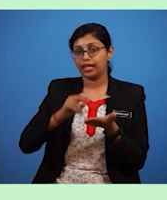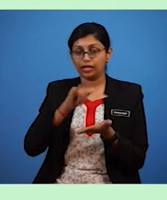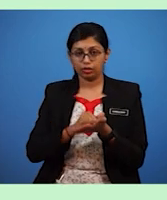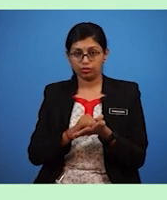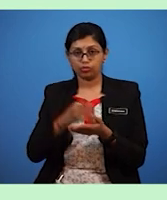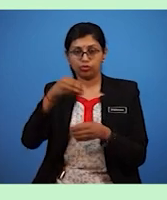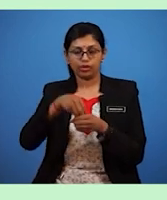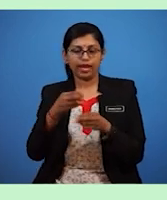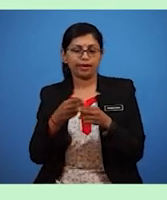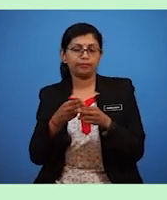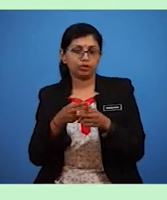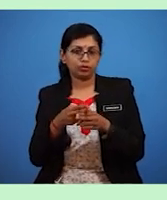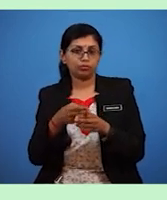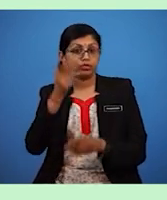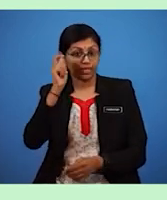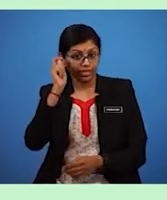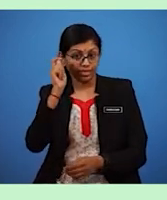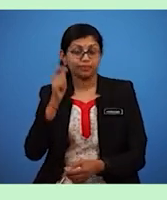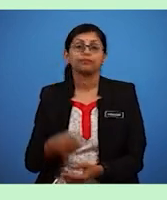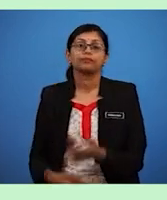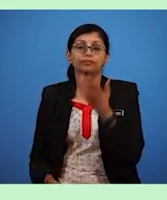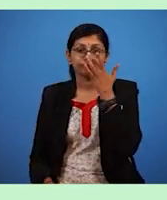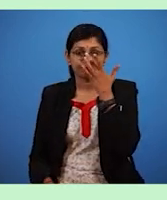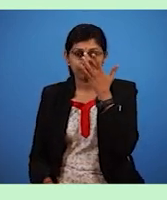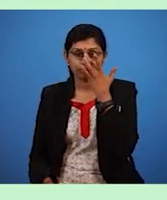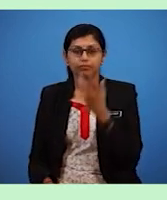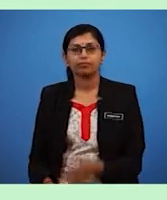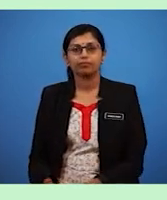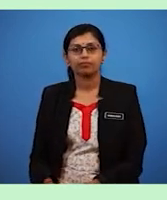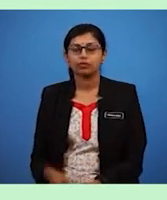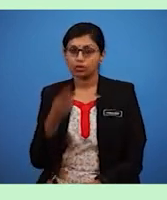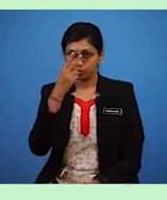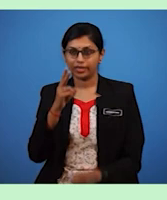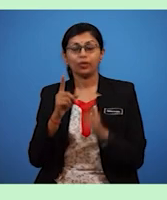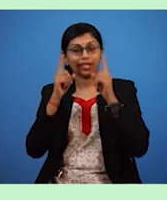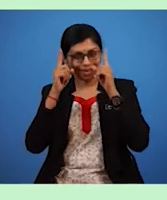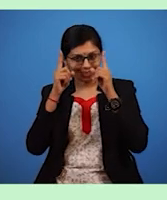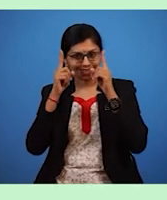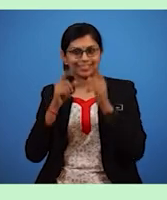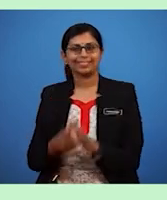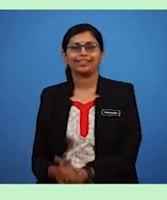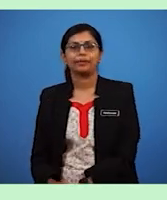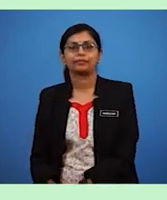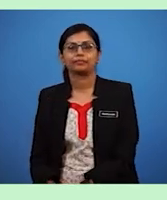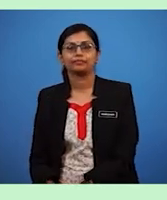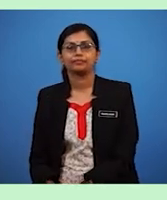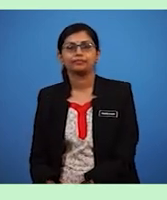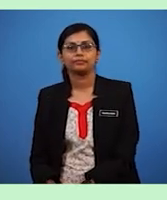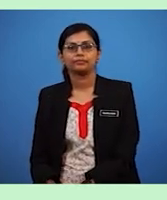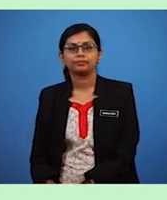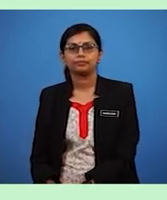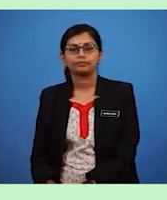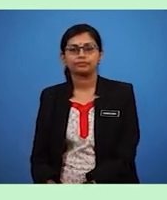dalam rumus sebentar tadi iaitu H bersamaan MC